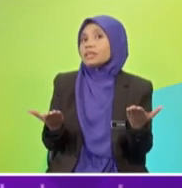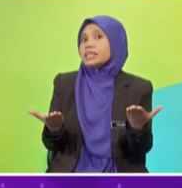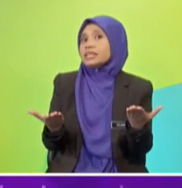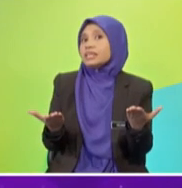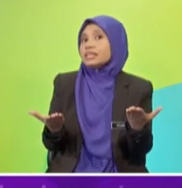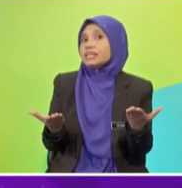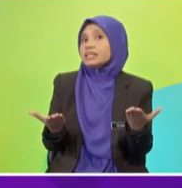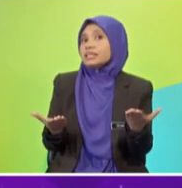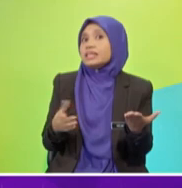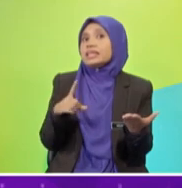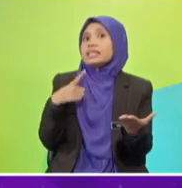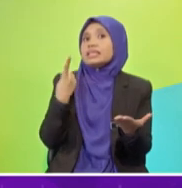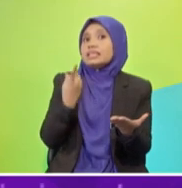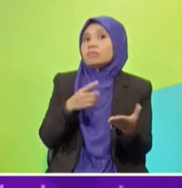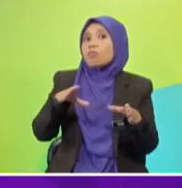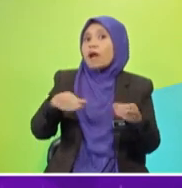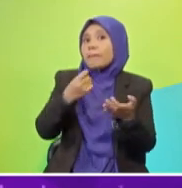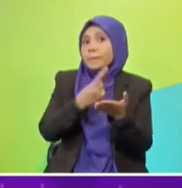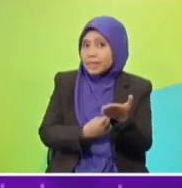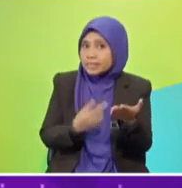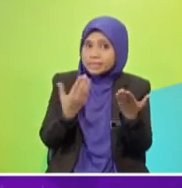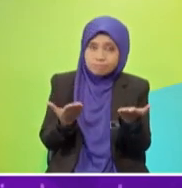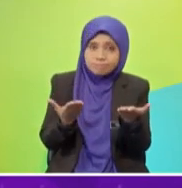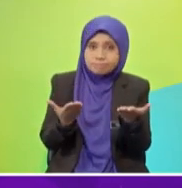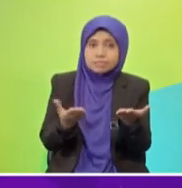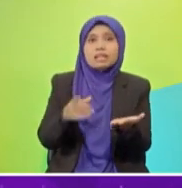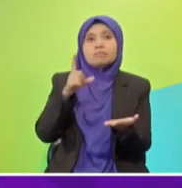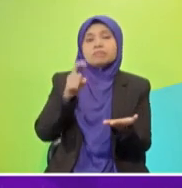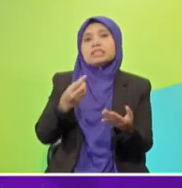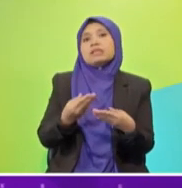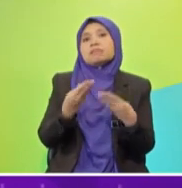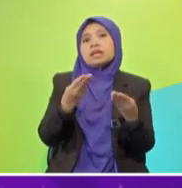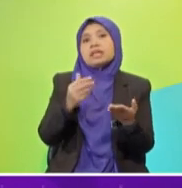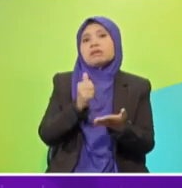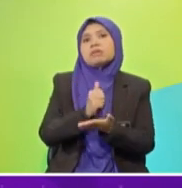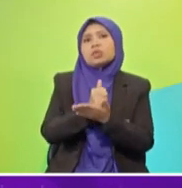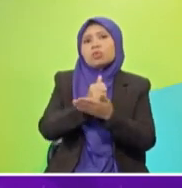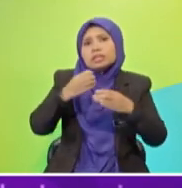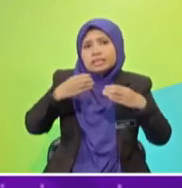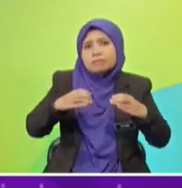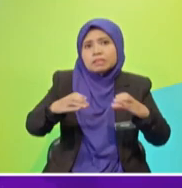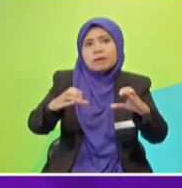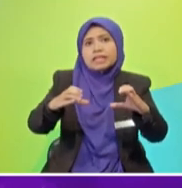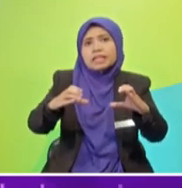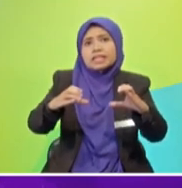tindakan yang kita perlu ambil Oke perlu beri bantuan segera